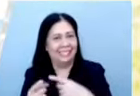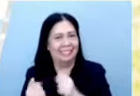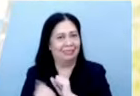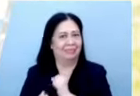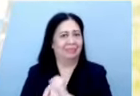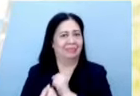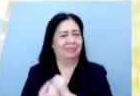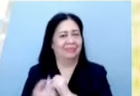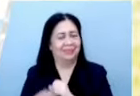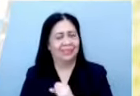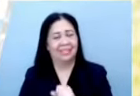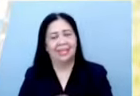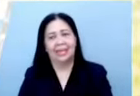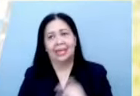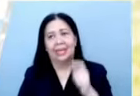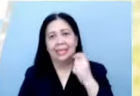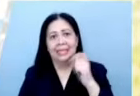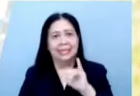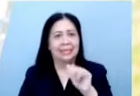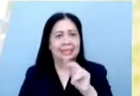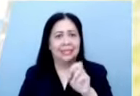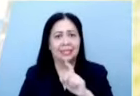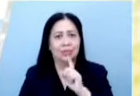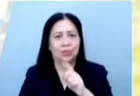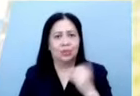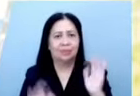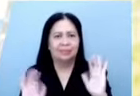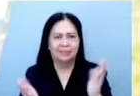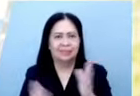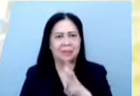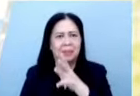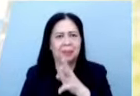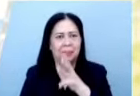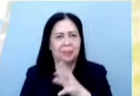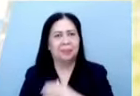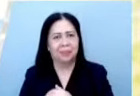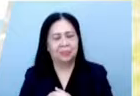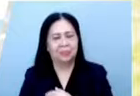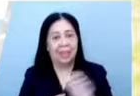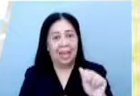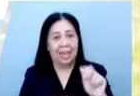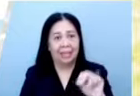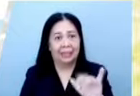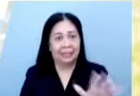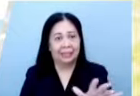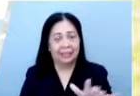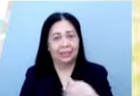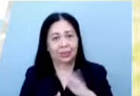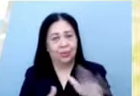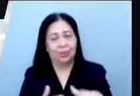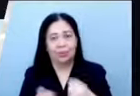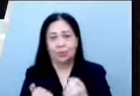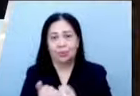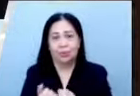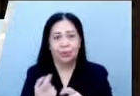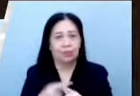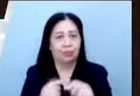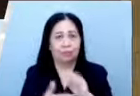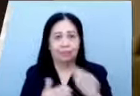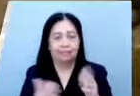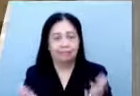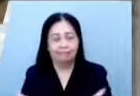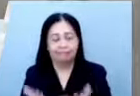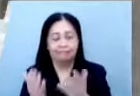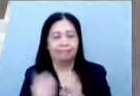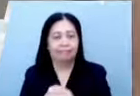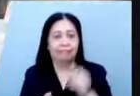Tita Jane is not just Tita Jane. She's one of my other moms. Andy's strong. She's back. She's got all the support from everybody. Inalala rin